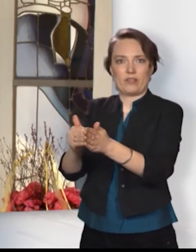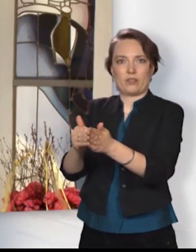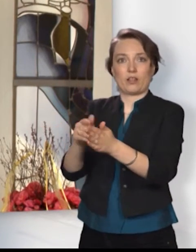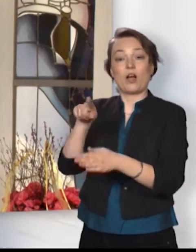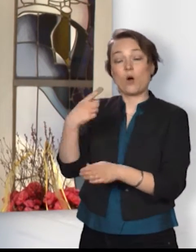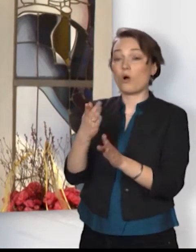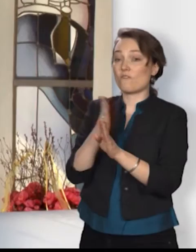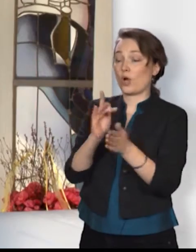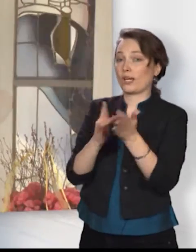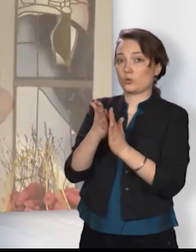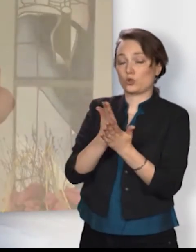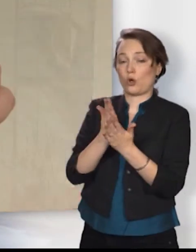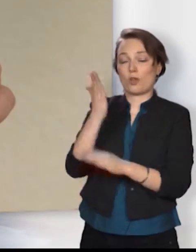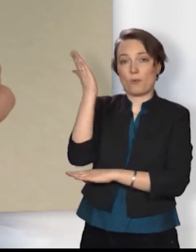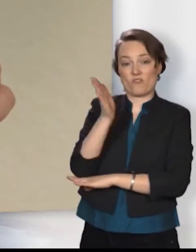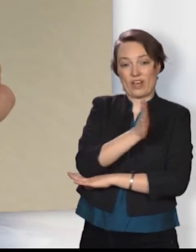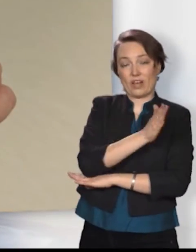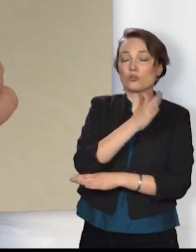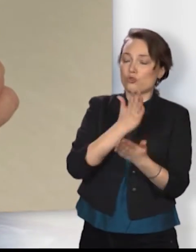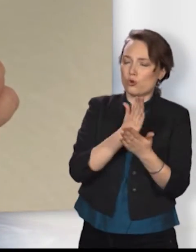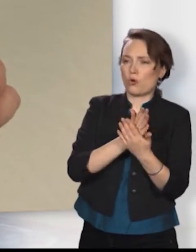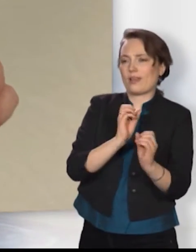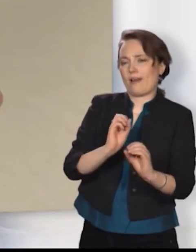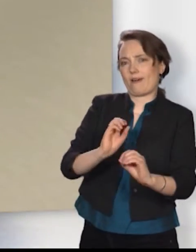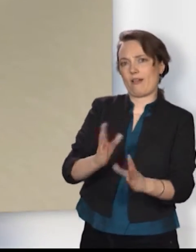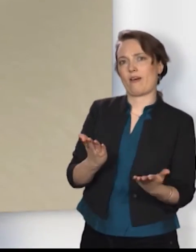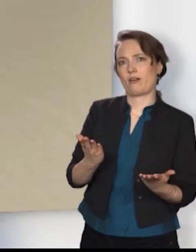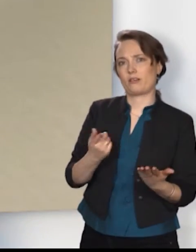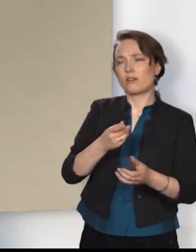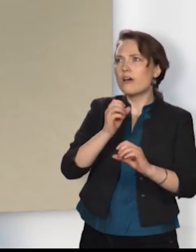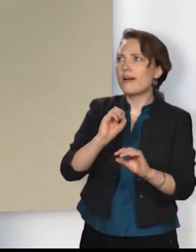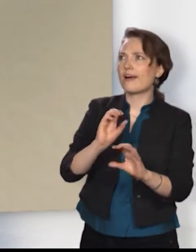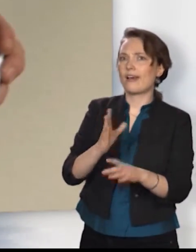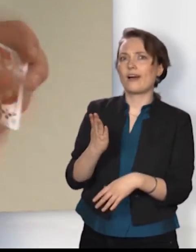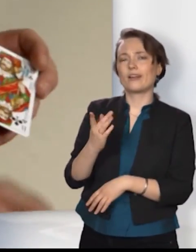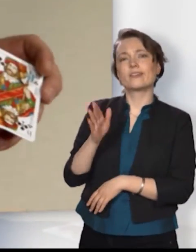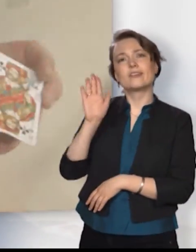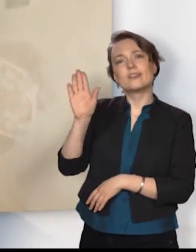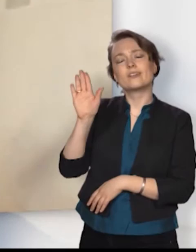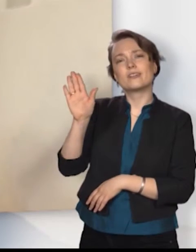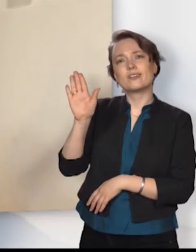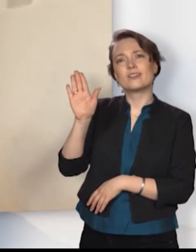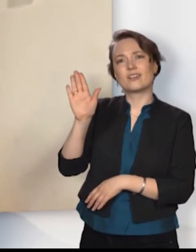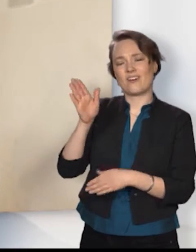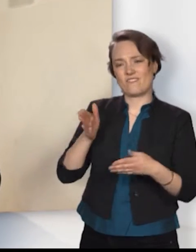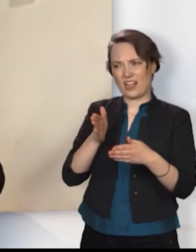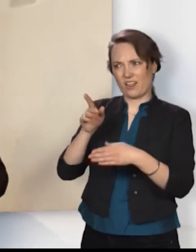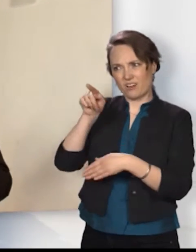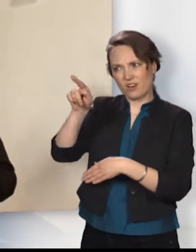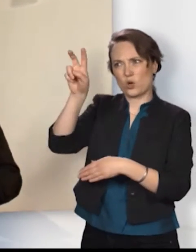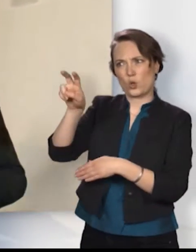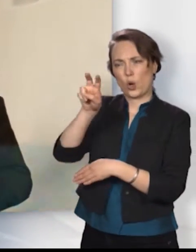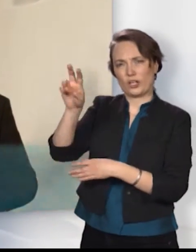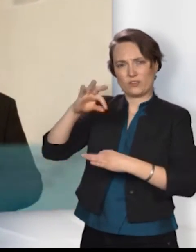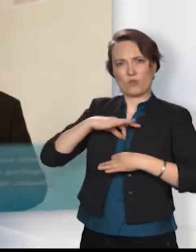Kreuz beschrieben. Und sie haben erklärt, warum das für uns so wertvoll ist. Lesen